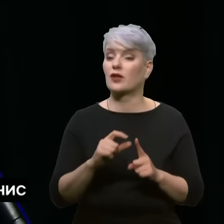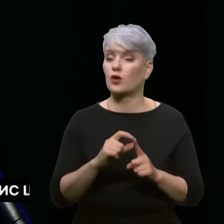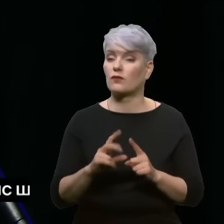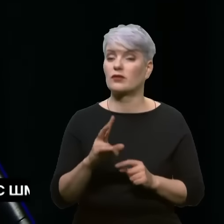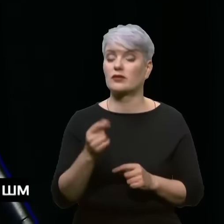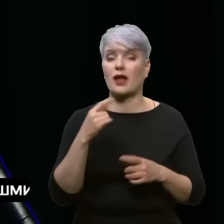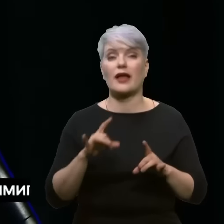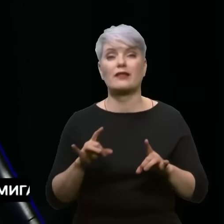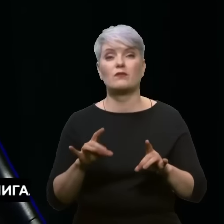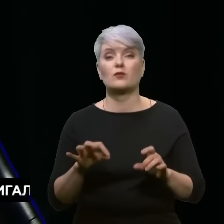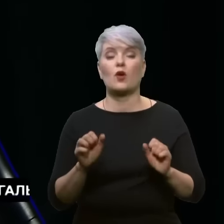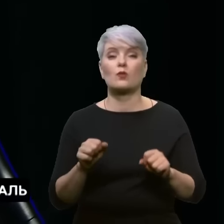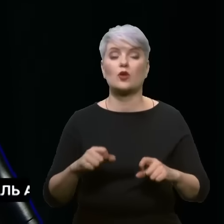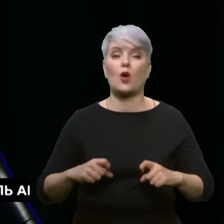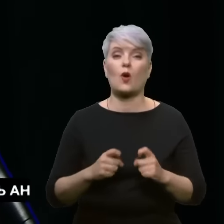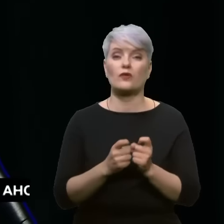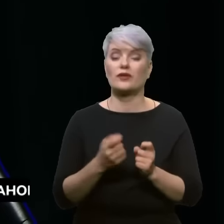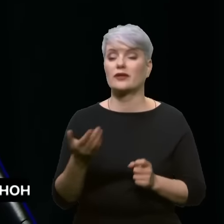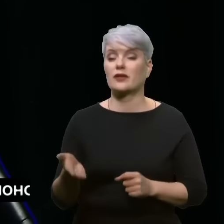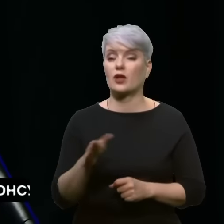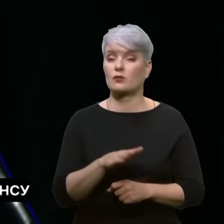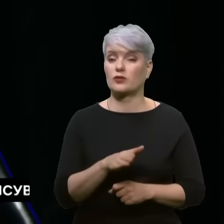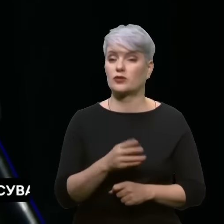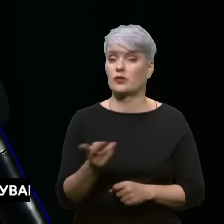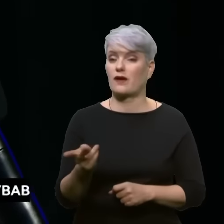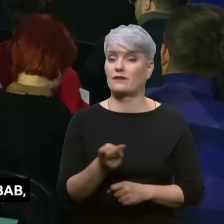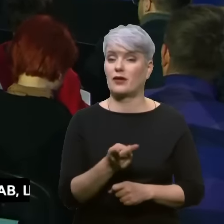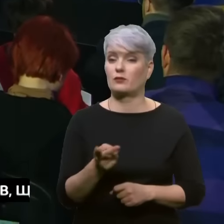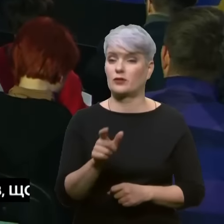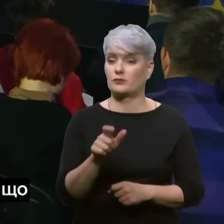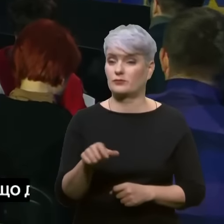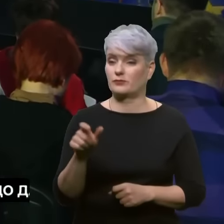на інформацію про можливий конфлікт між вами? Дякую.